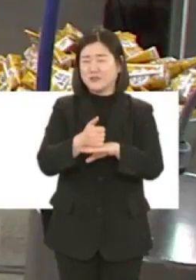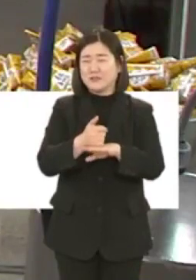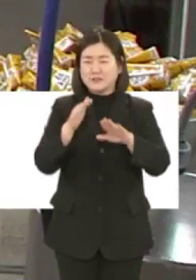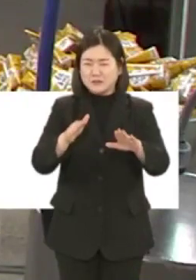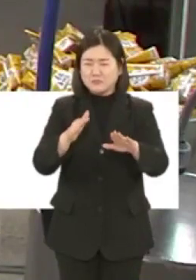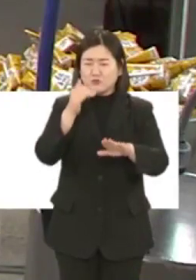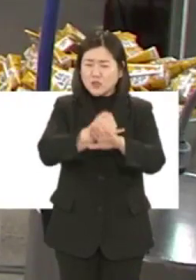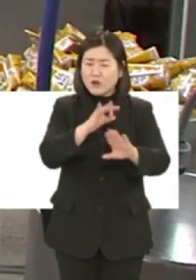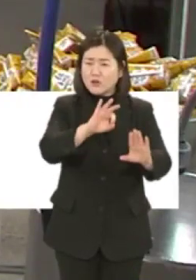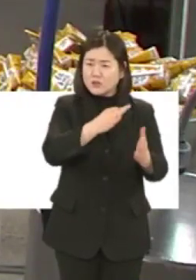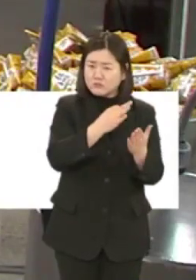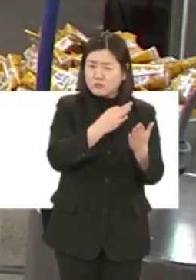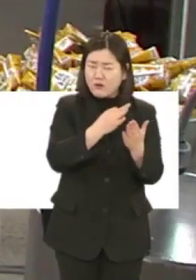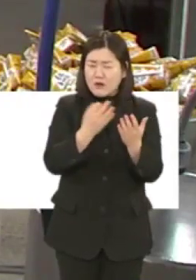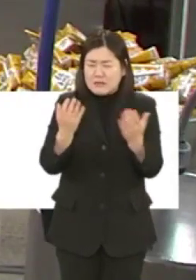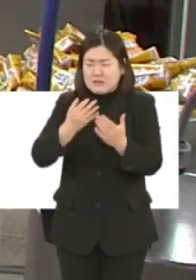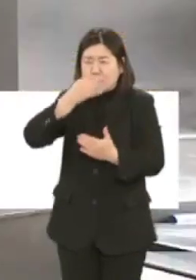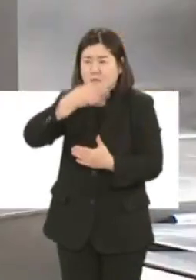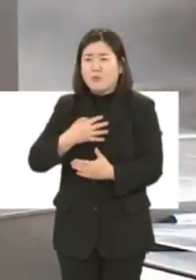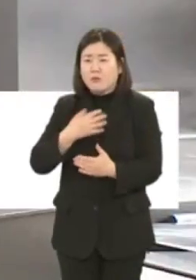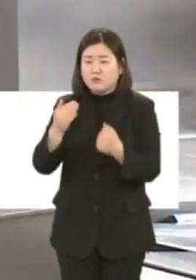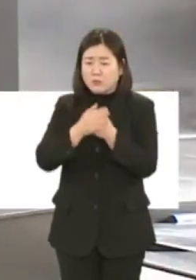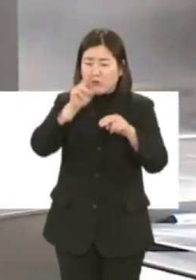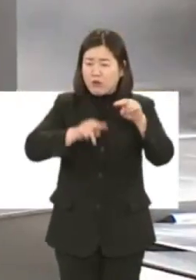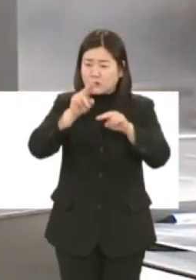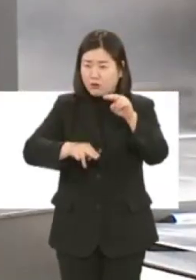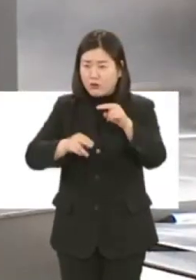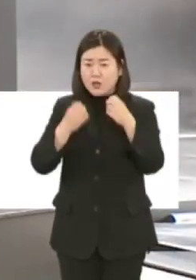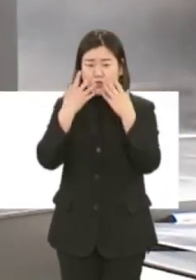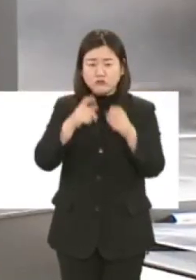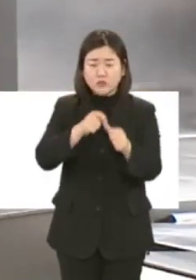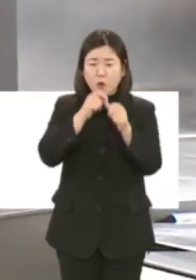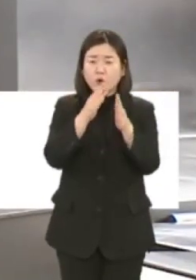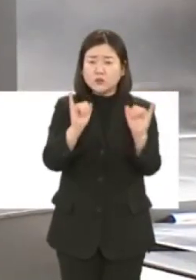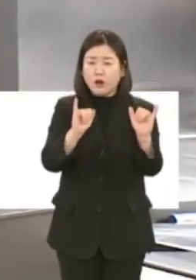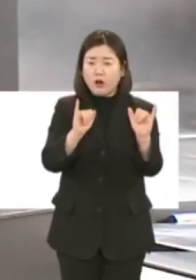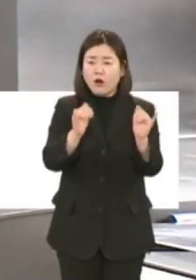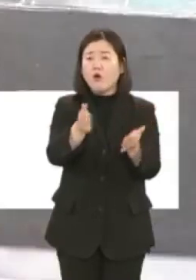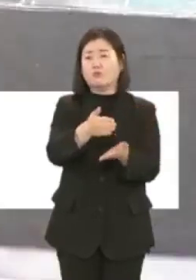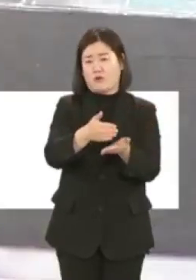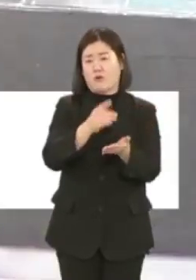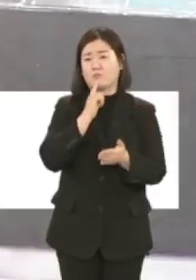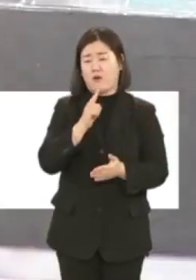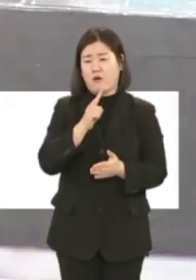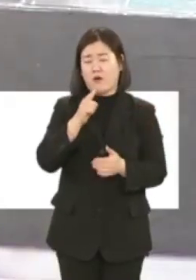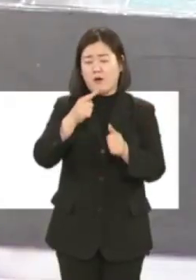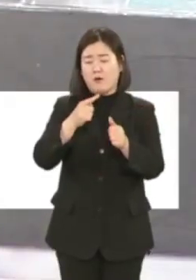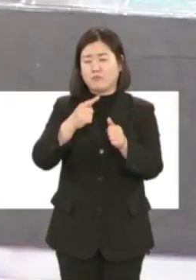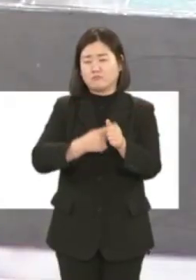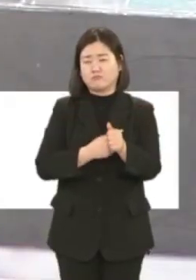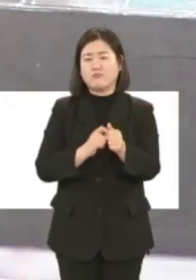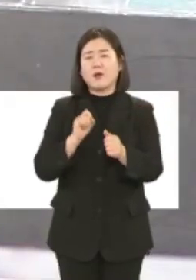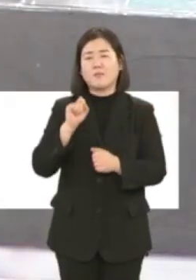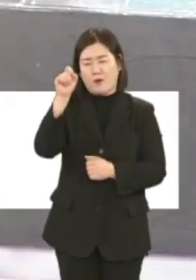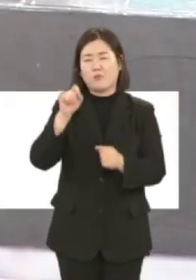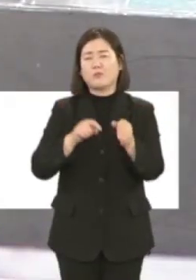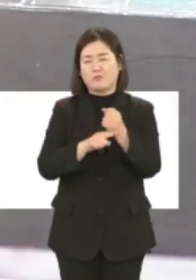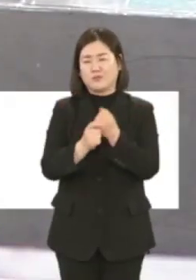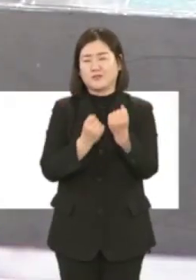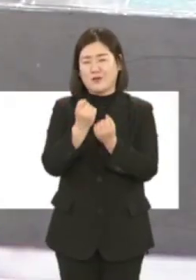최저임금 수준의 강도 높은 노동으로 퇴사가 속출하지만 신규 채용자는 구하지 못하고 있다며 파업 이유를 밝혔습니다